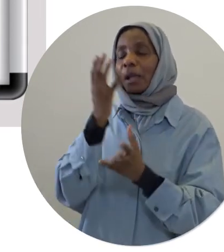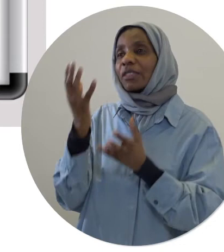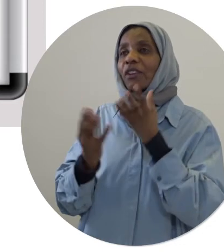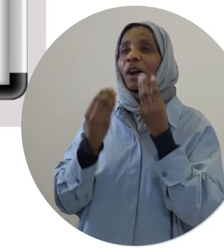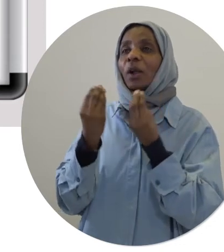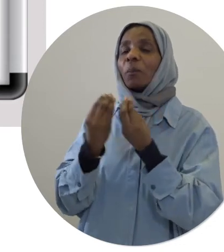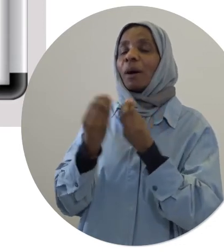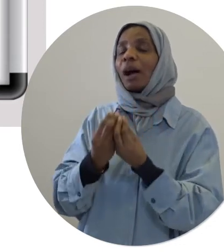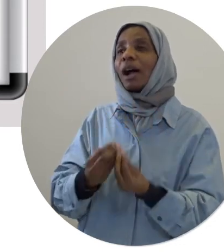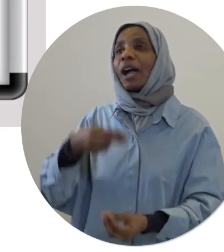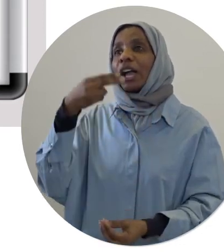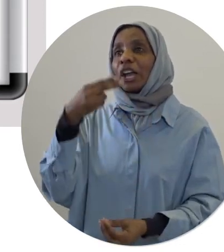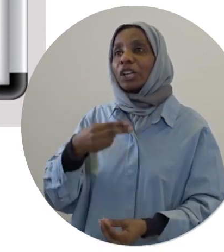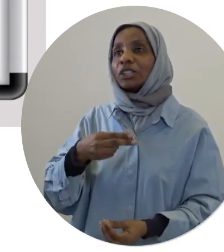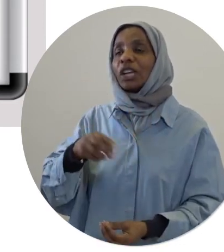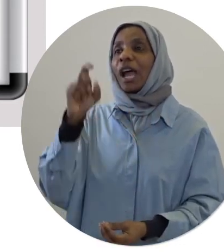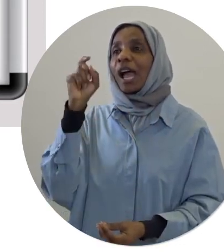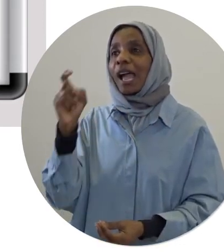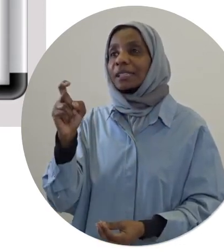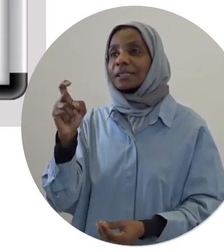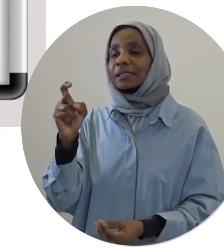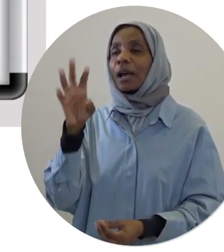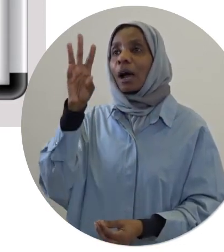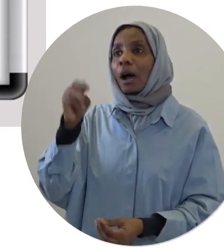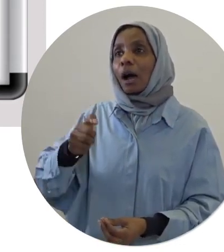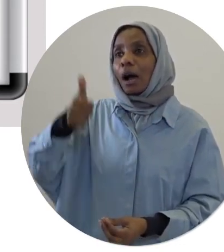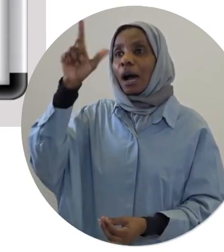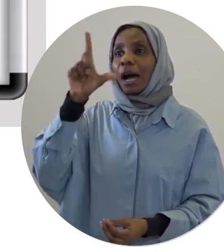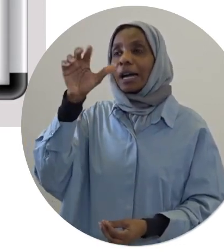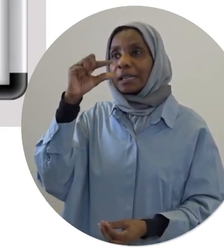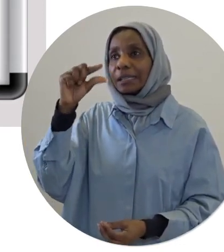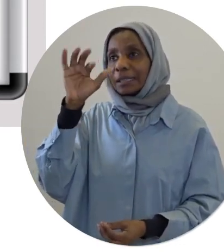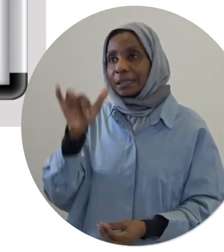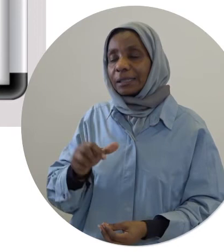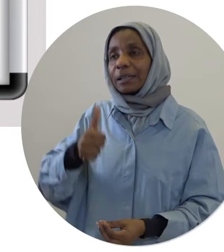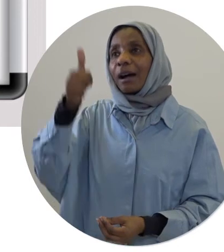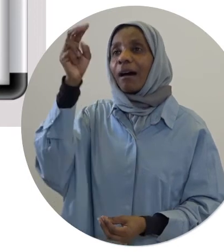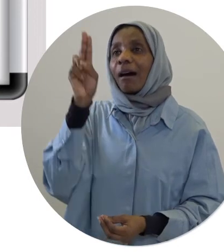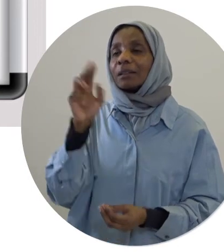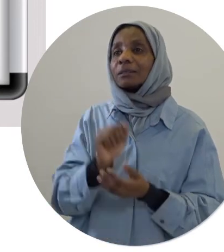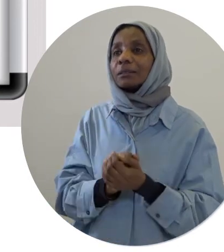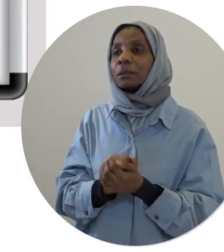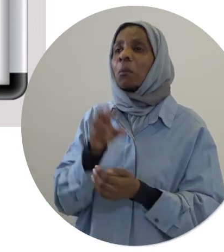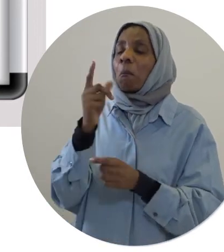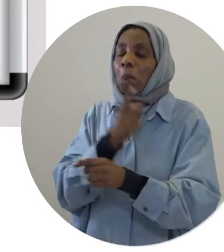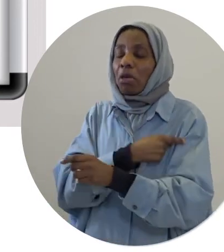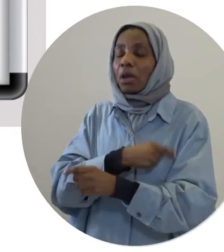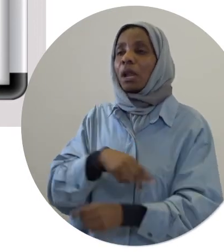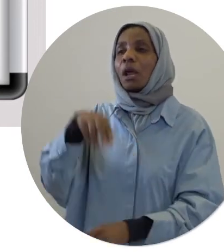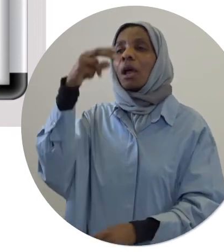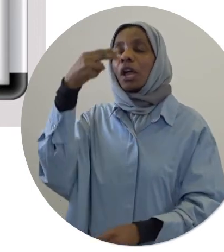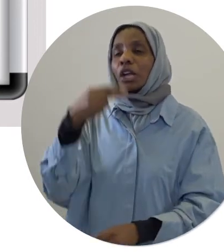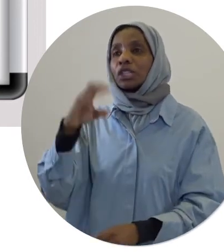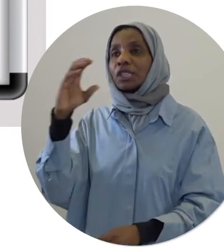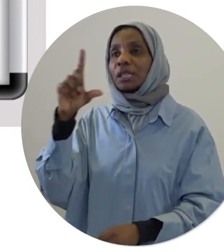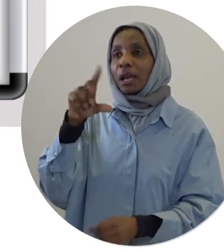نأتي إلى التفاعل مع هاليدات الهيدروجين. تتفاعل الكحولات مع هاليدات الهيدروجين مثل كلوريد